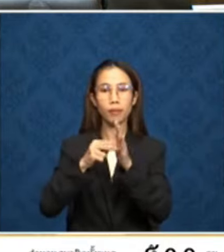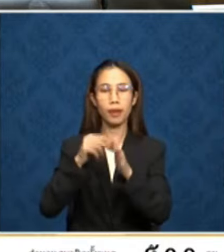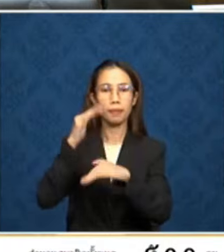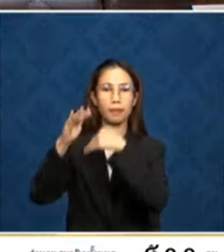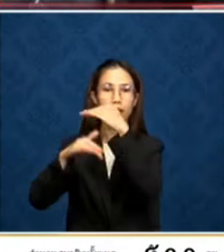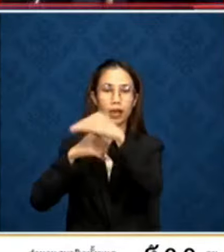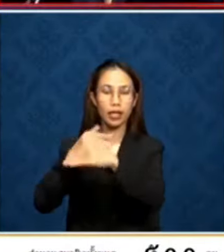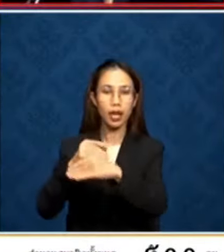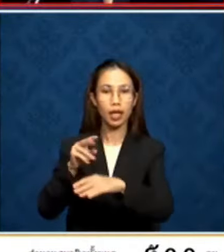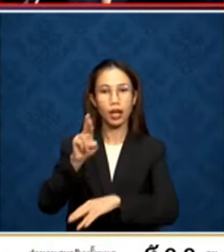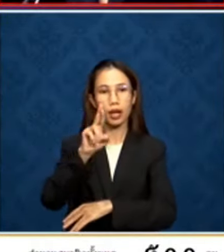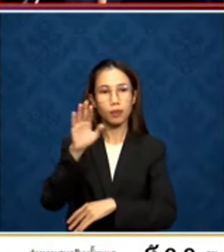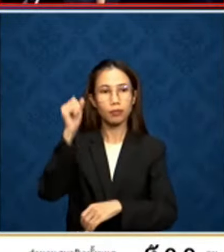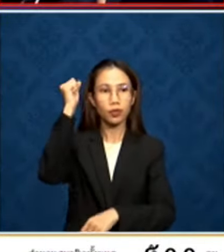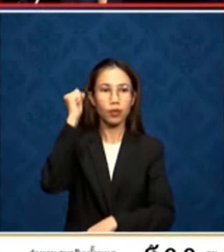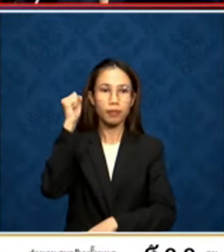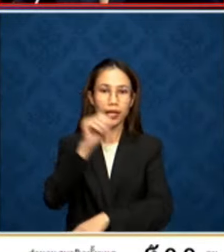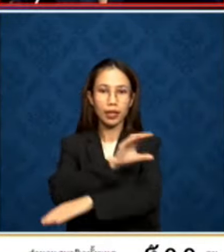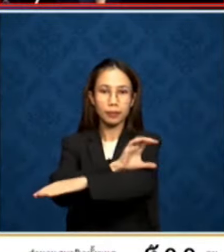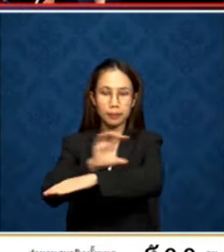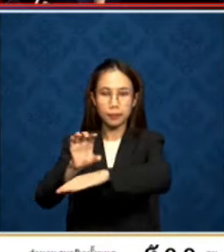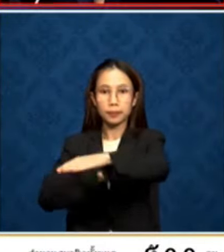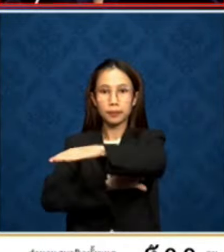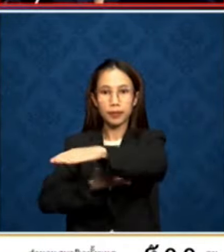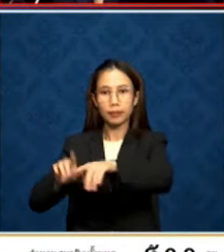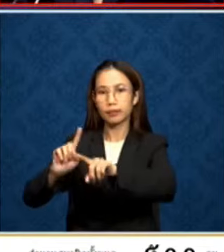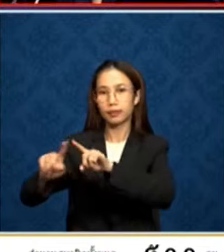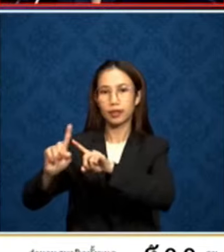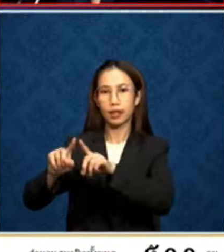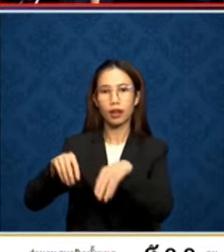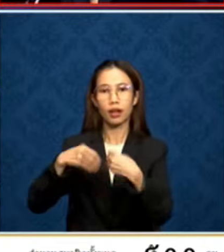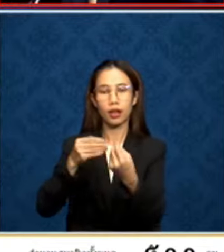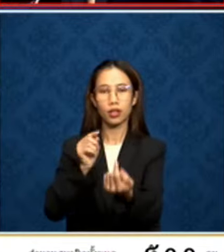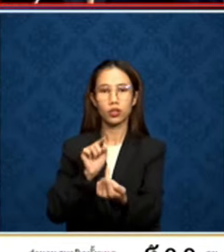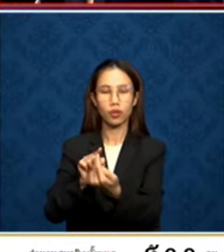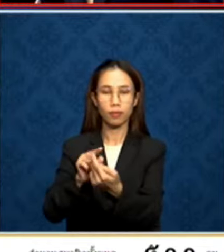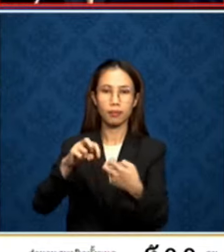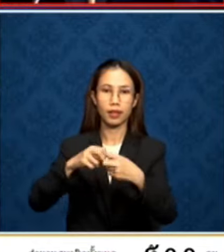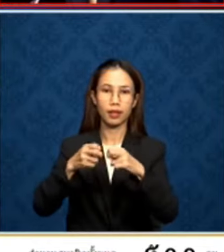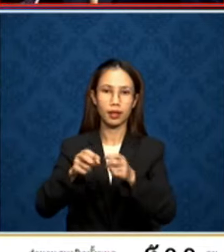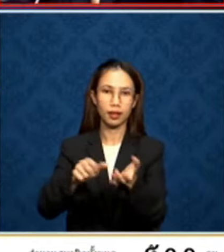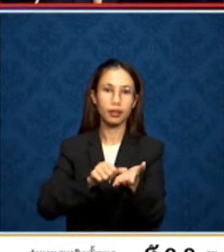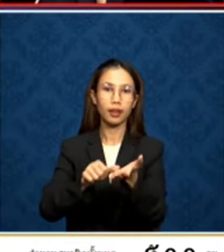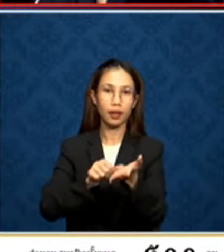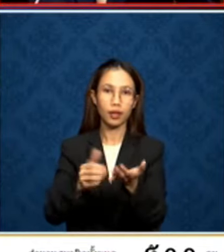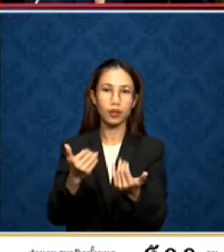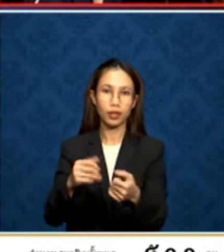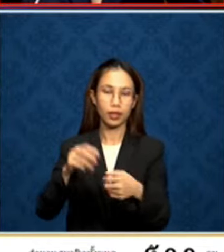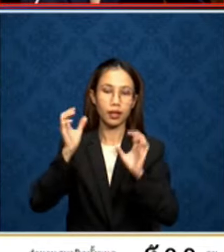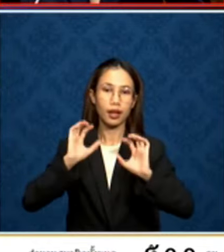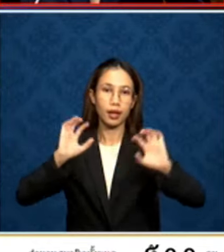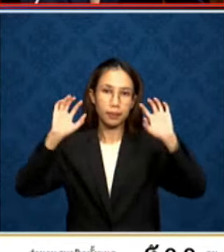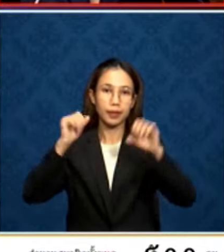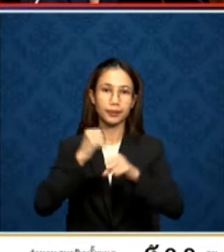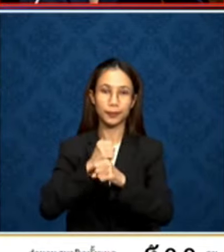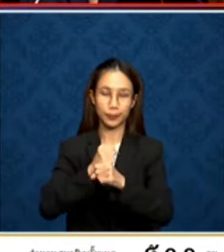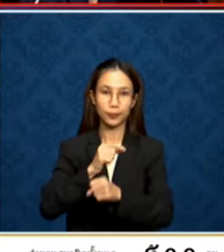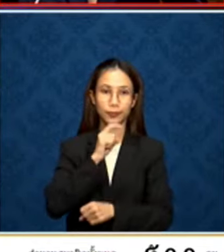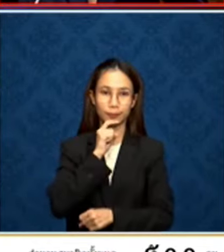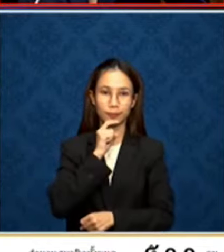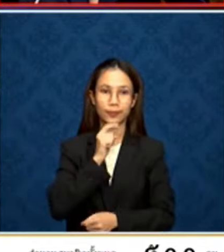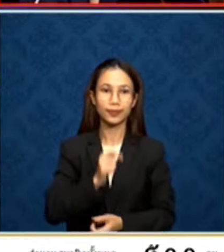ส่งมวลชนให้มีประสิทธิภาพตอบโจทย์การแก้ไขปัญหาที่รัฐบาลกำลังดำเนินการอยู่ในขณะ